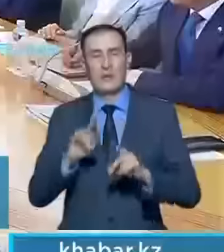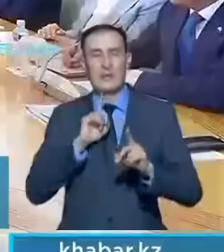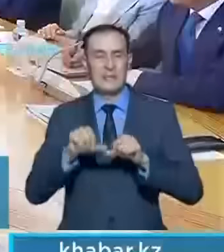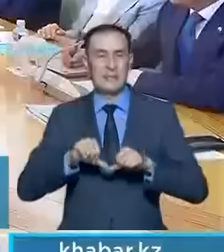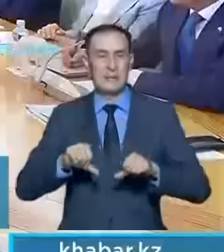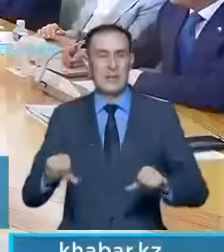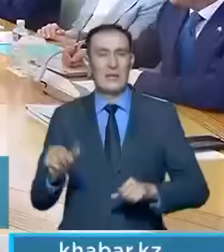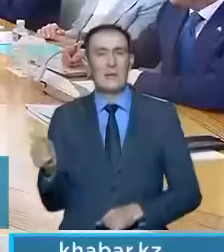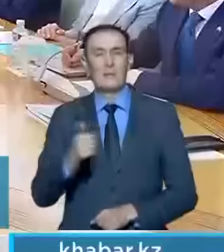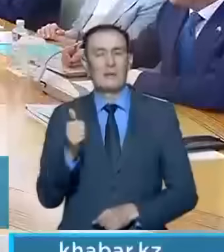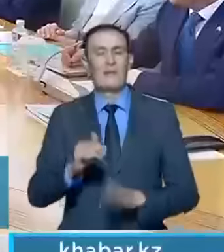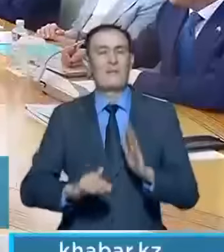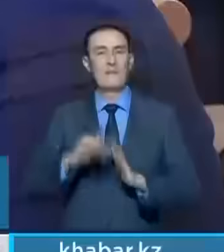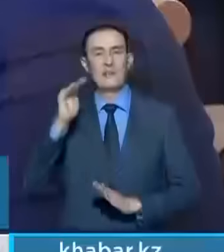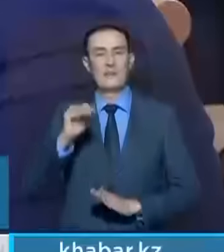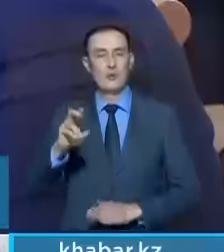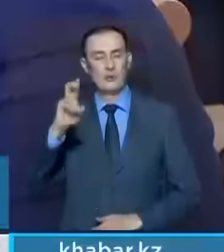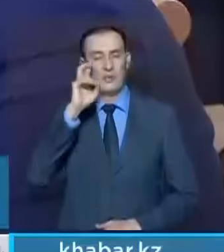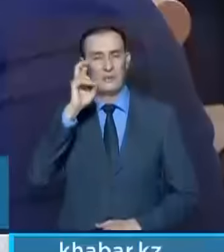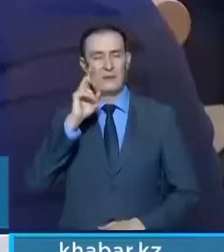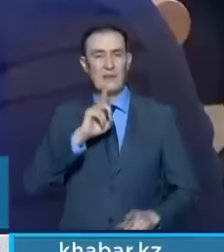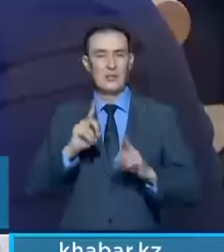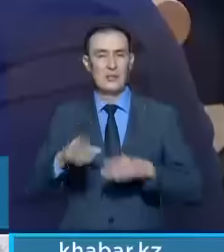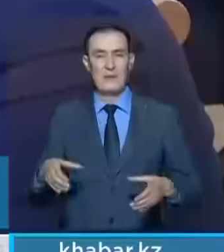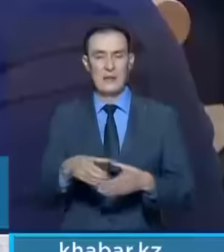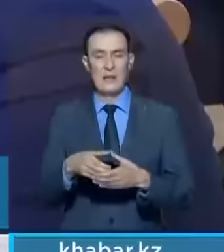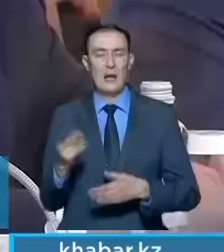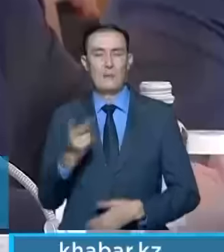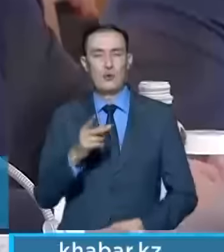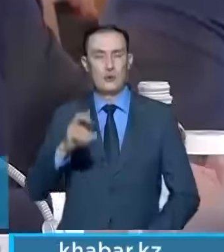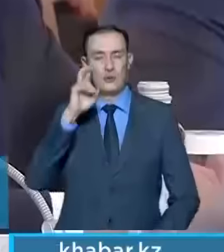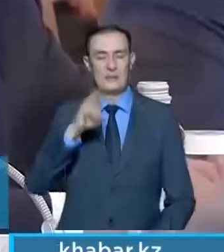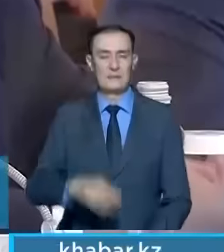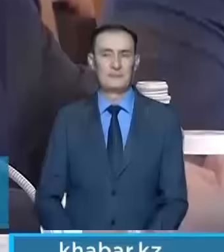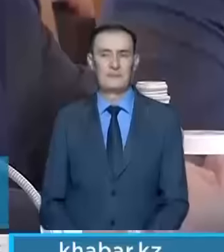заседании первого высшего межгосударственного совета двух стран.